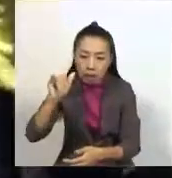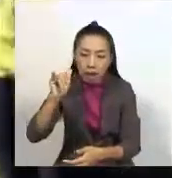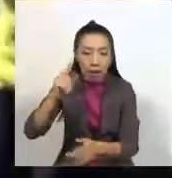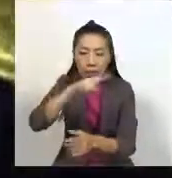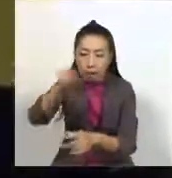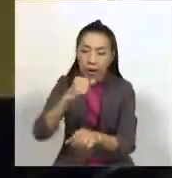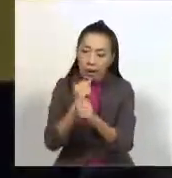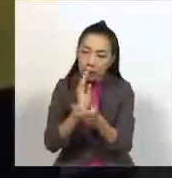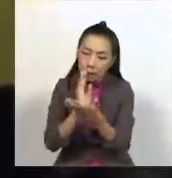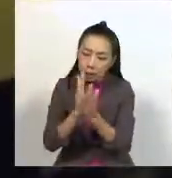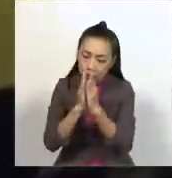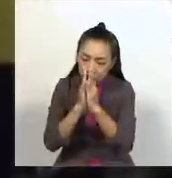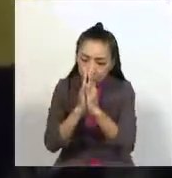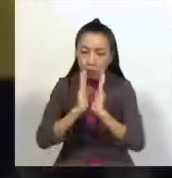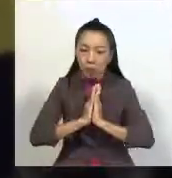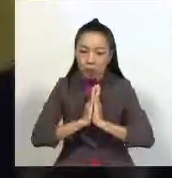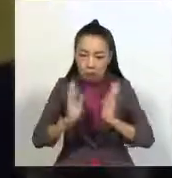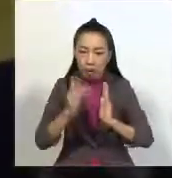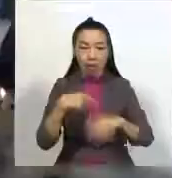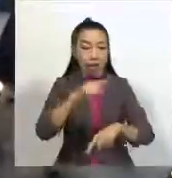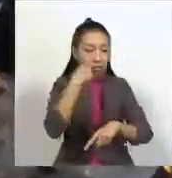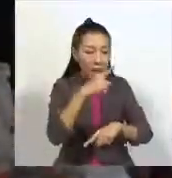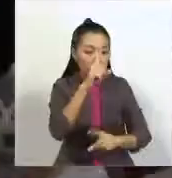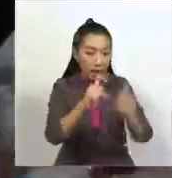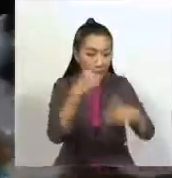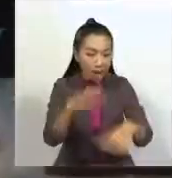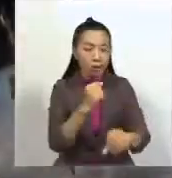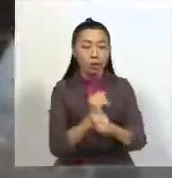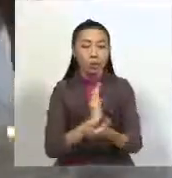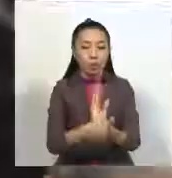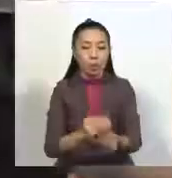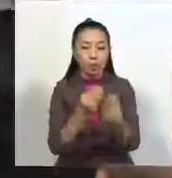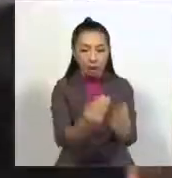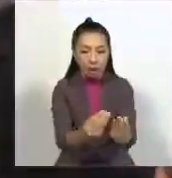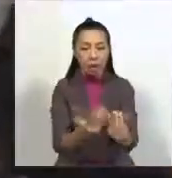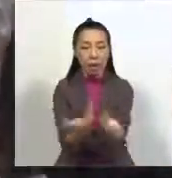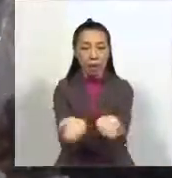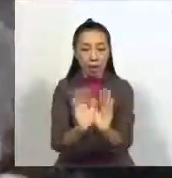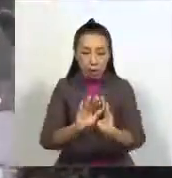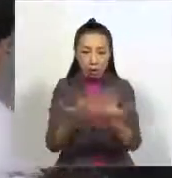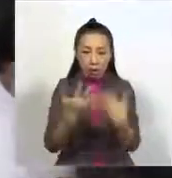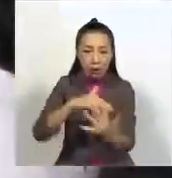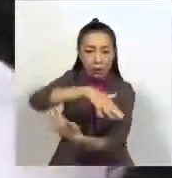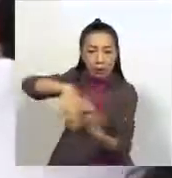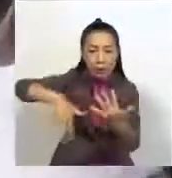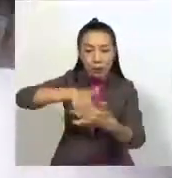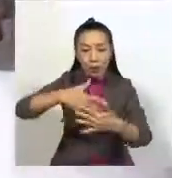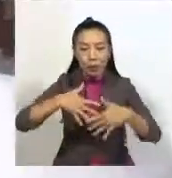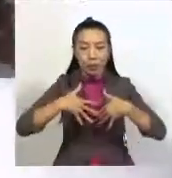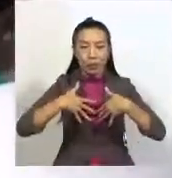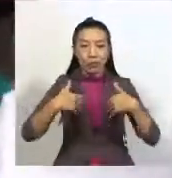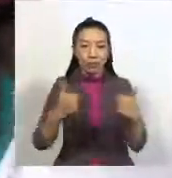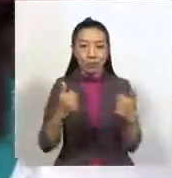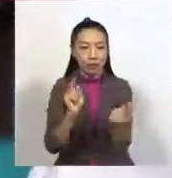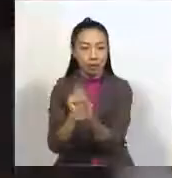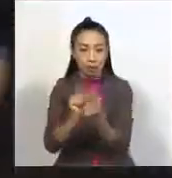ญญูรู้คุณรวมทั้งจะได้ทำบุญให้กับผู้ร่วงลับไปแล้วและได้อยู่ร่วมกันอย่างพร้อมหน้าพร้อมตาของคนในครอบครัวกันด้ว